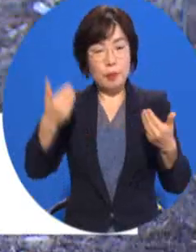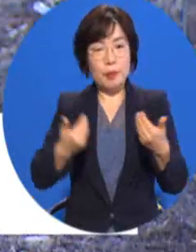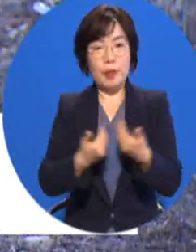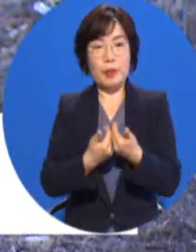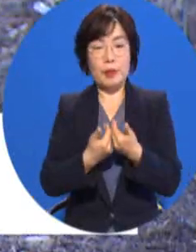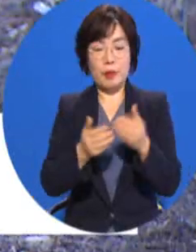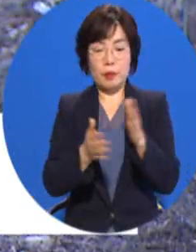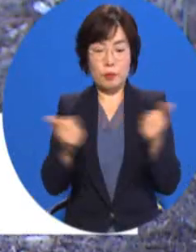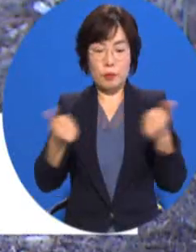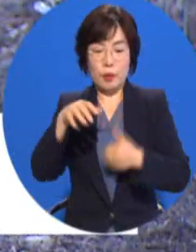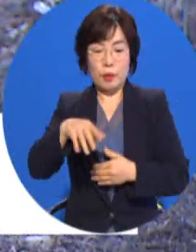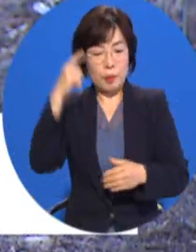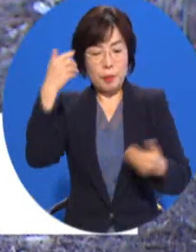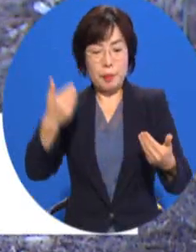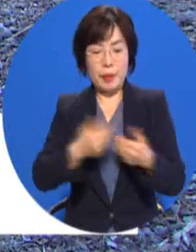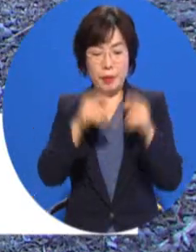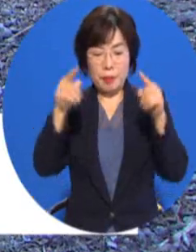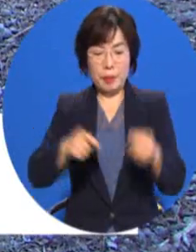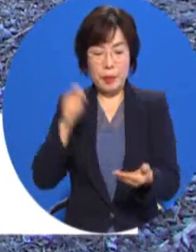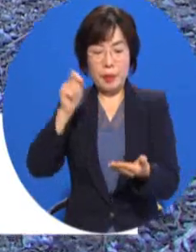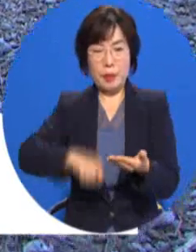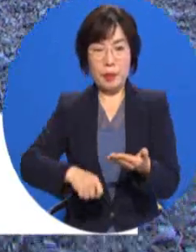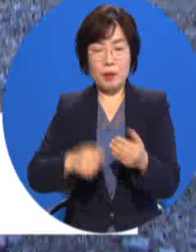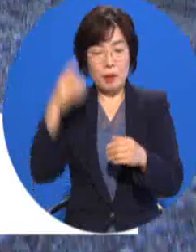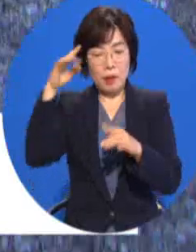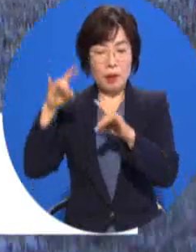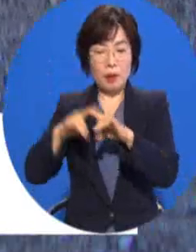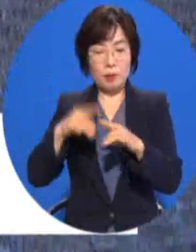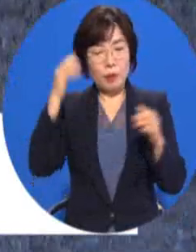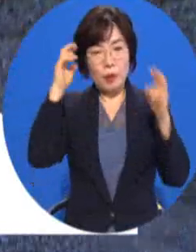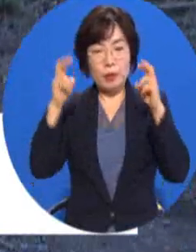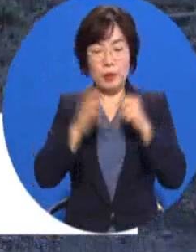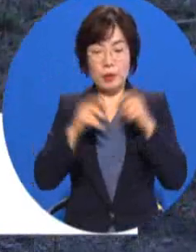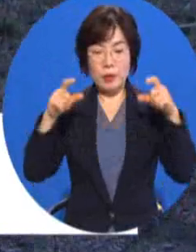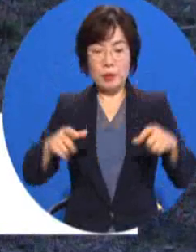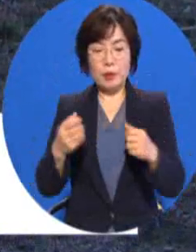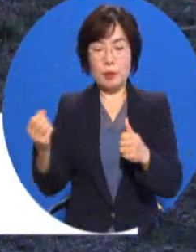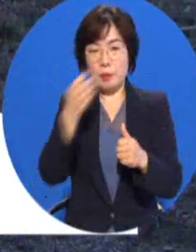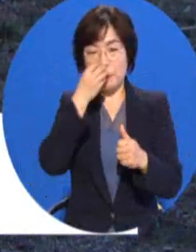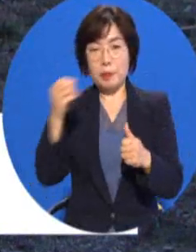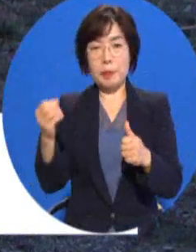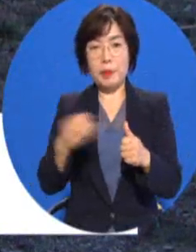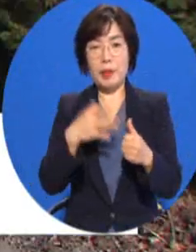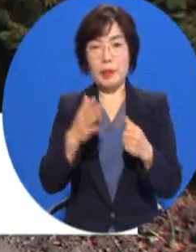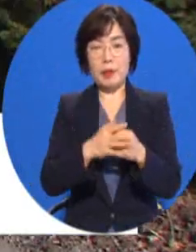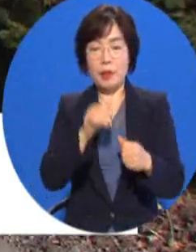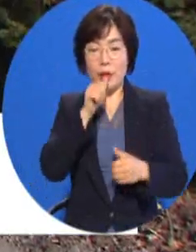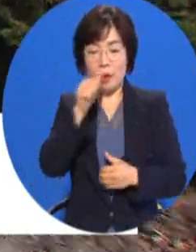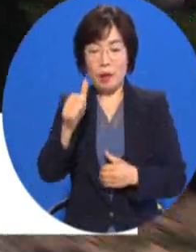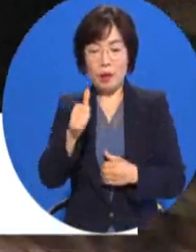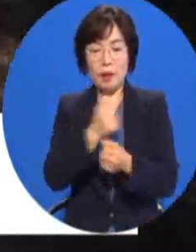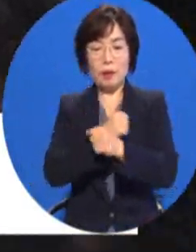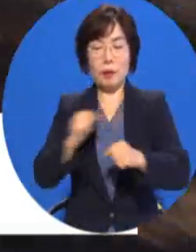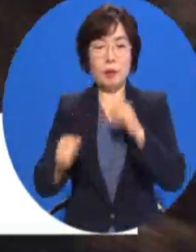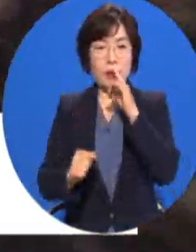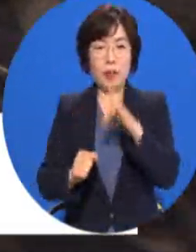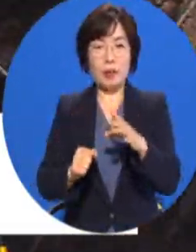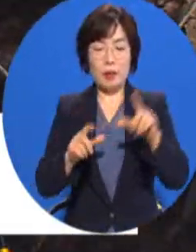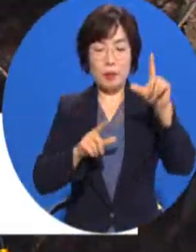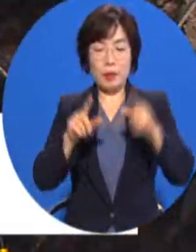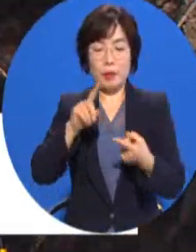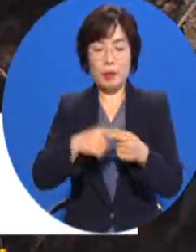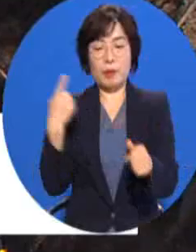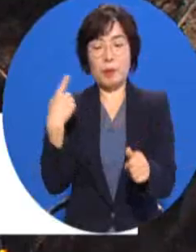반발과 시의회의 반대 결의안에도 한전이 지역의 의사를 묵살하고 있다며 결코 용납될 수 없는